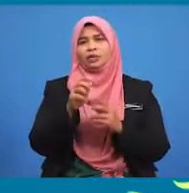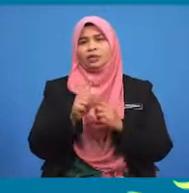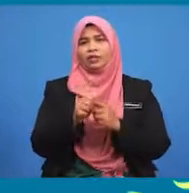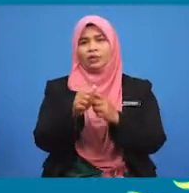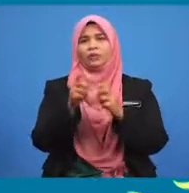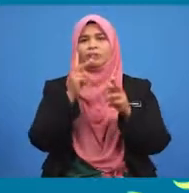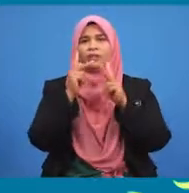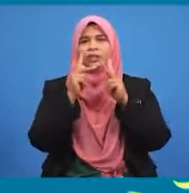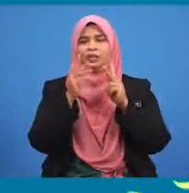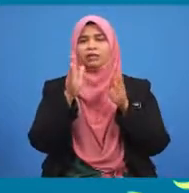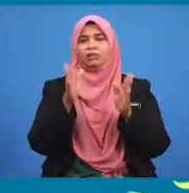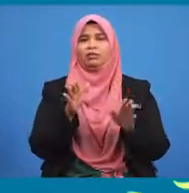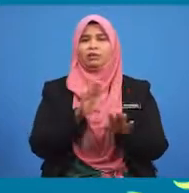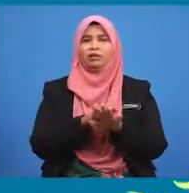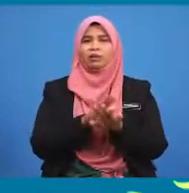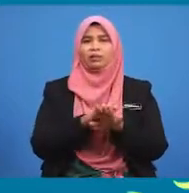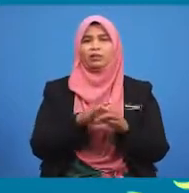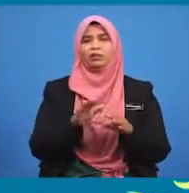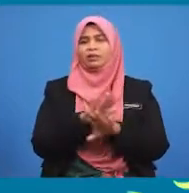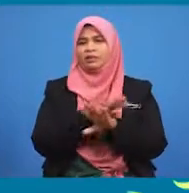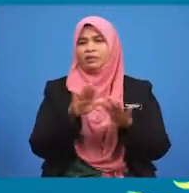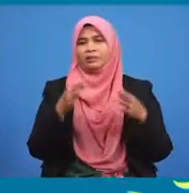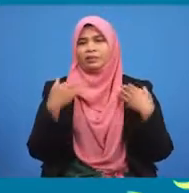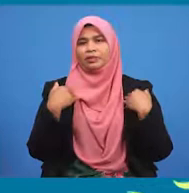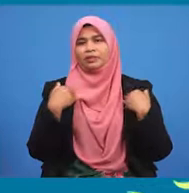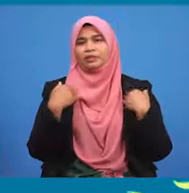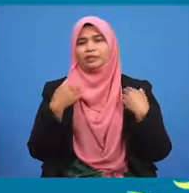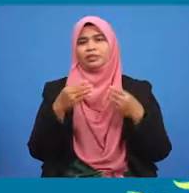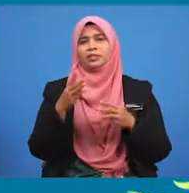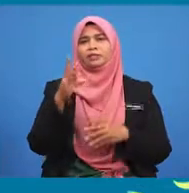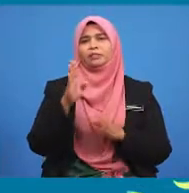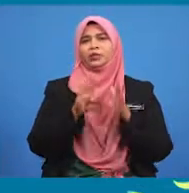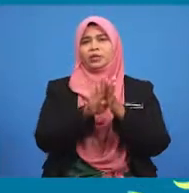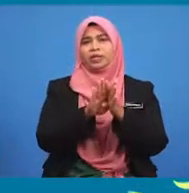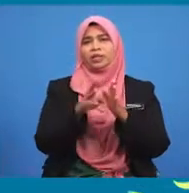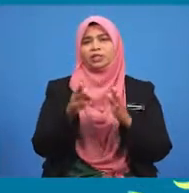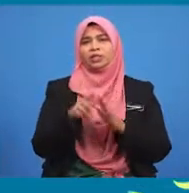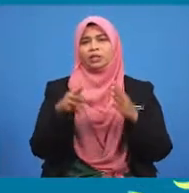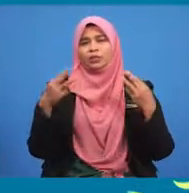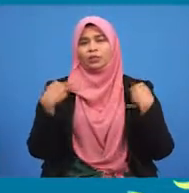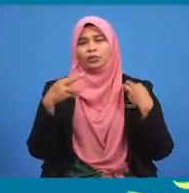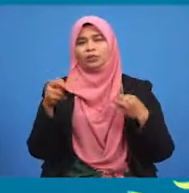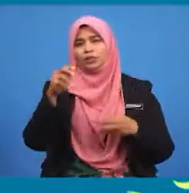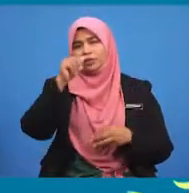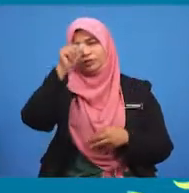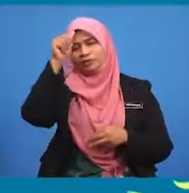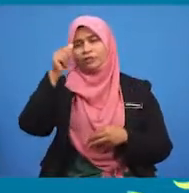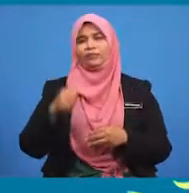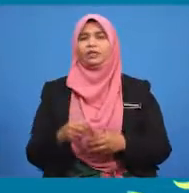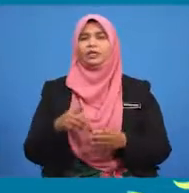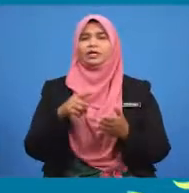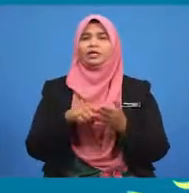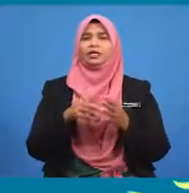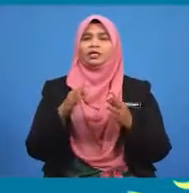kewujudan Allah Subhanahu wa taala tanpa mengetahui dalil-dalil kewujudannya.